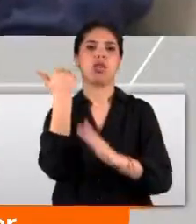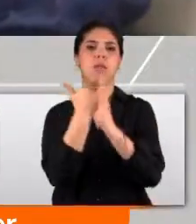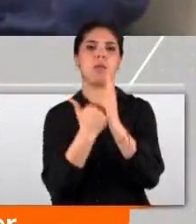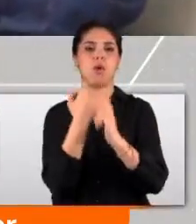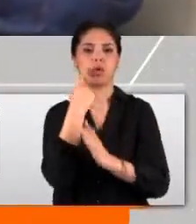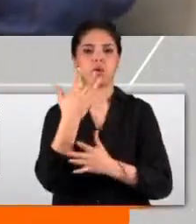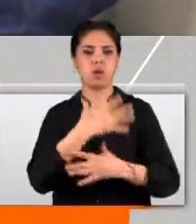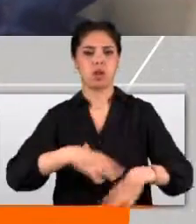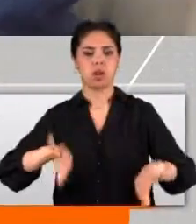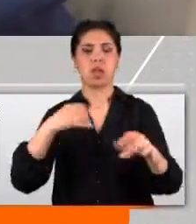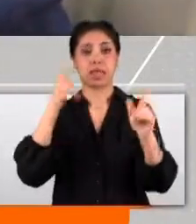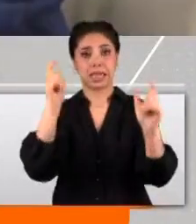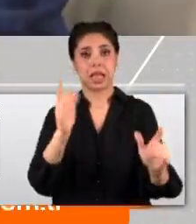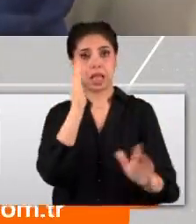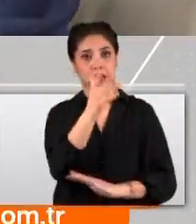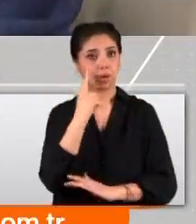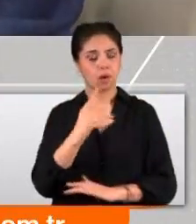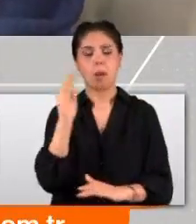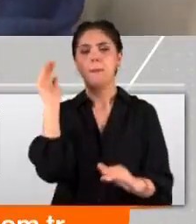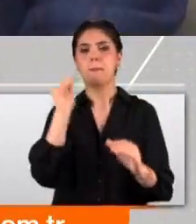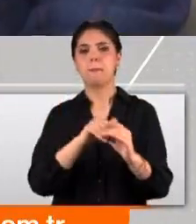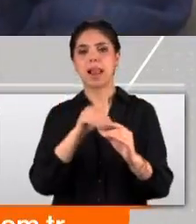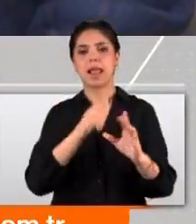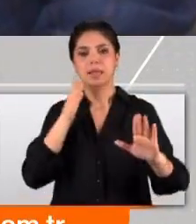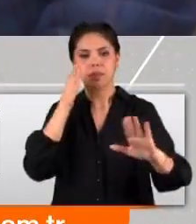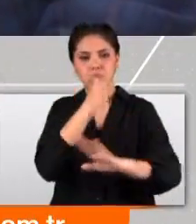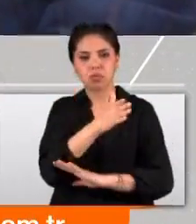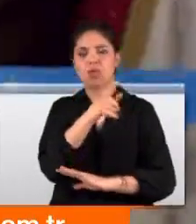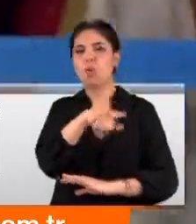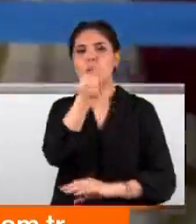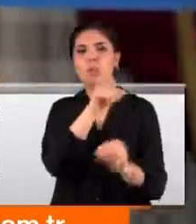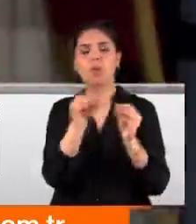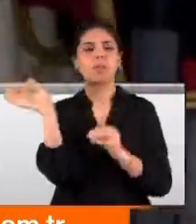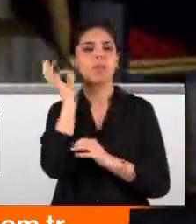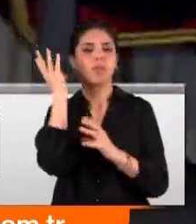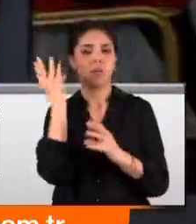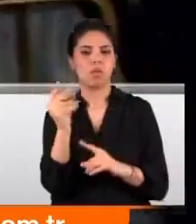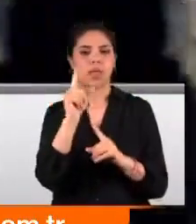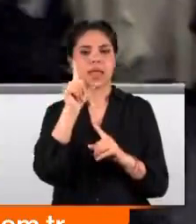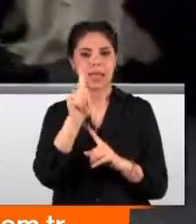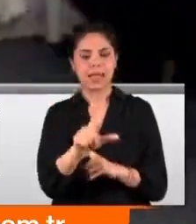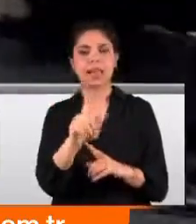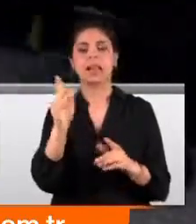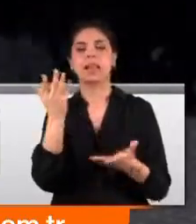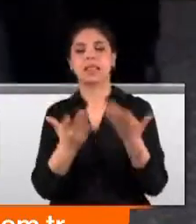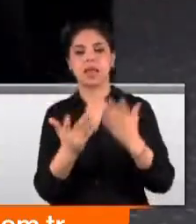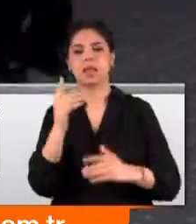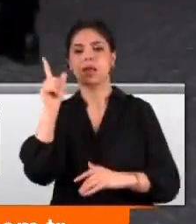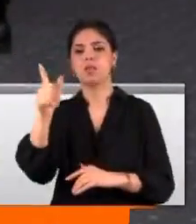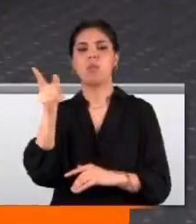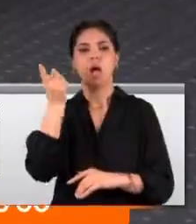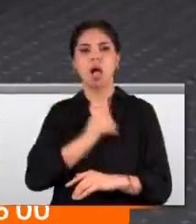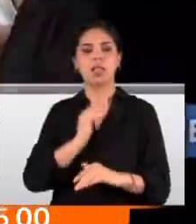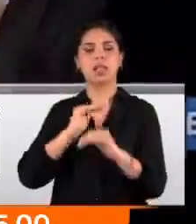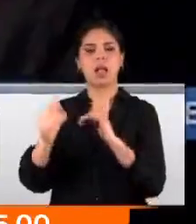hazırlanıyor. Bizzat sahaya inerek milletimize gidecek, derdini dinleyeceğiz. İl ve bölge dengeleri, adayın halktaki